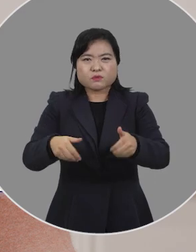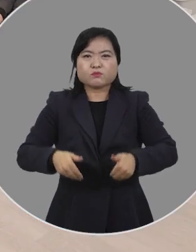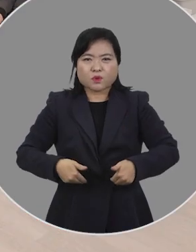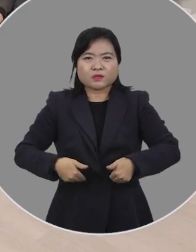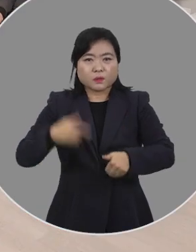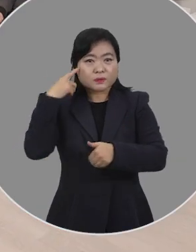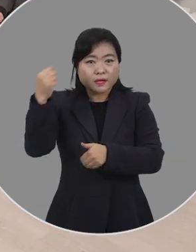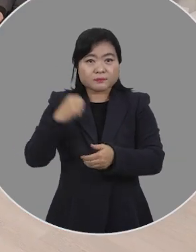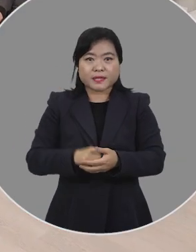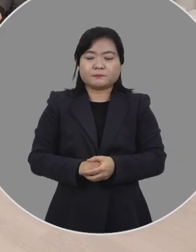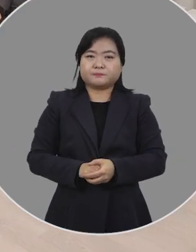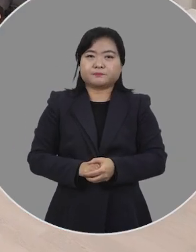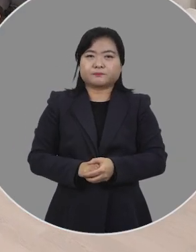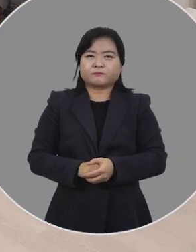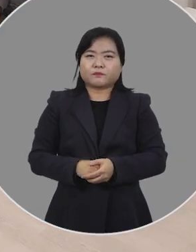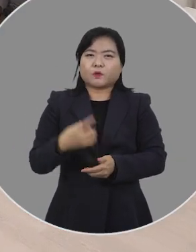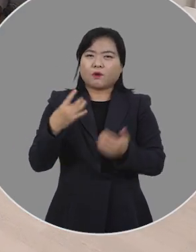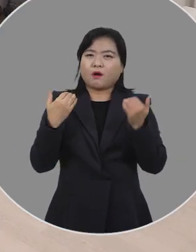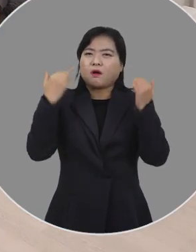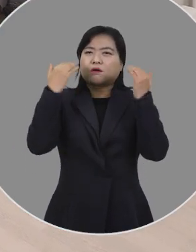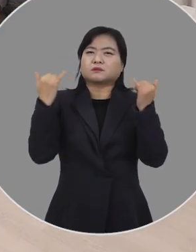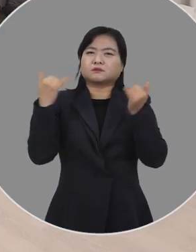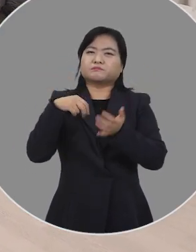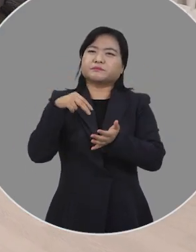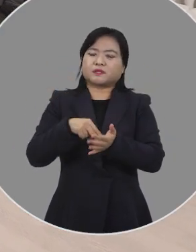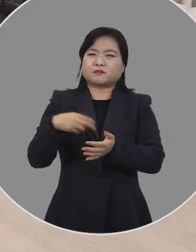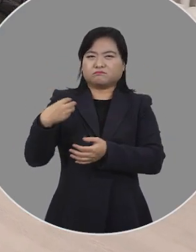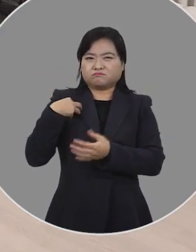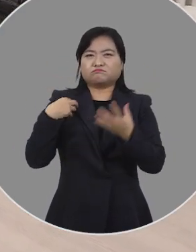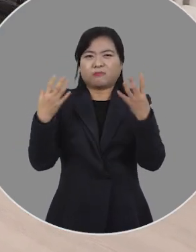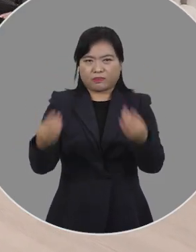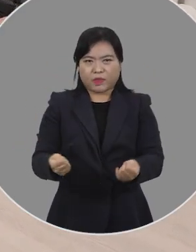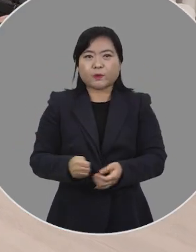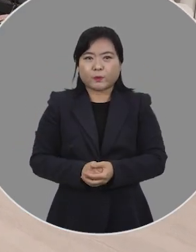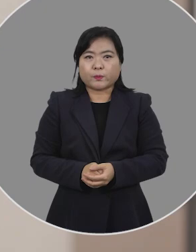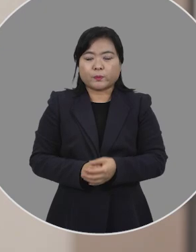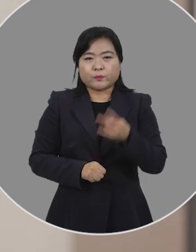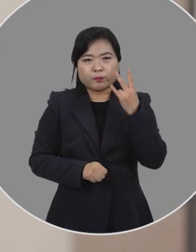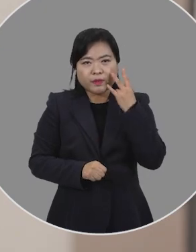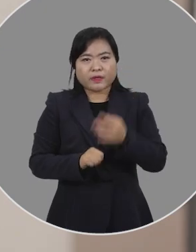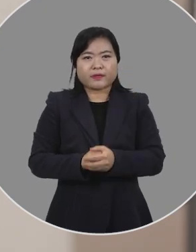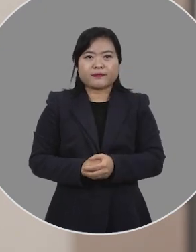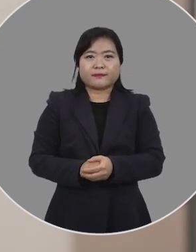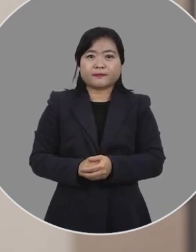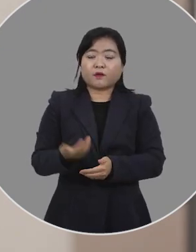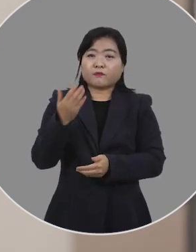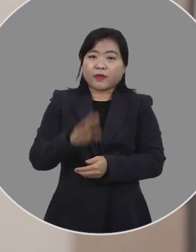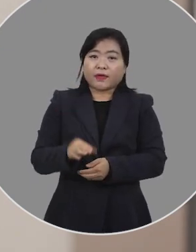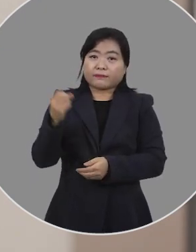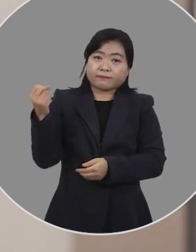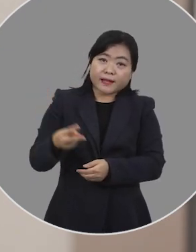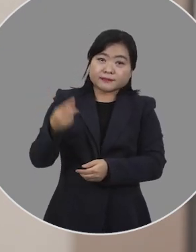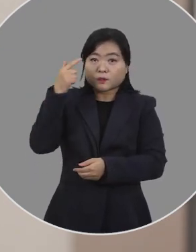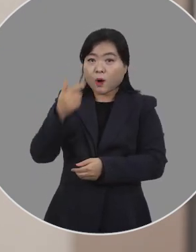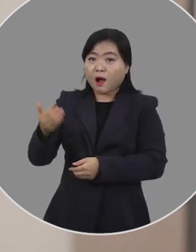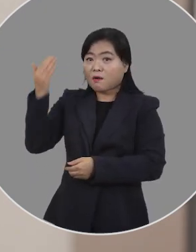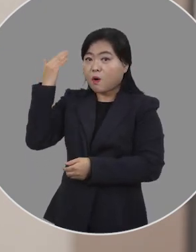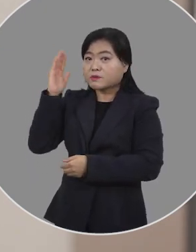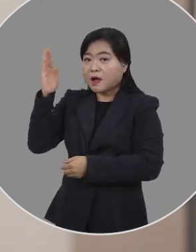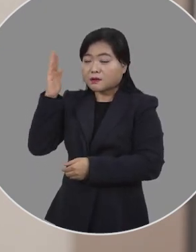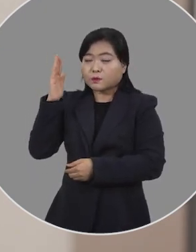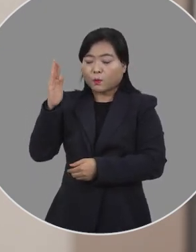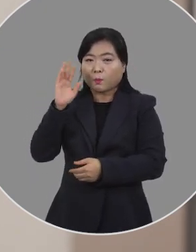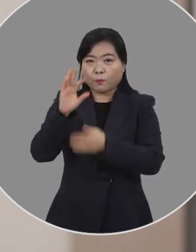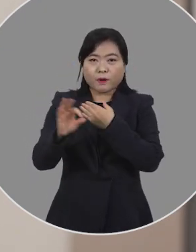하는 생각을 합니다. 예. 기성세대로서 할 게 참 많네요. 네. 근데 이제 다시 이제 과거 얘기로 좀 돌아가서 근데